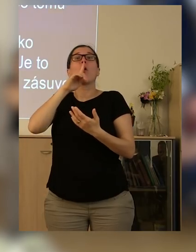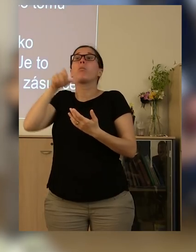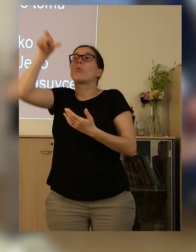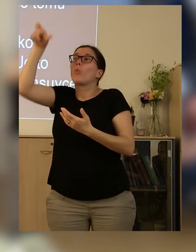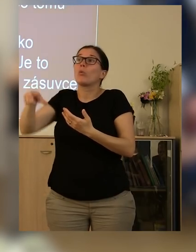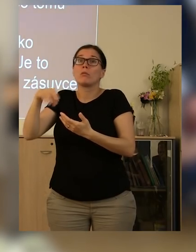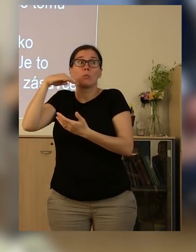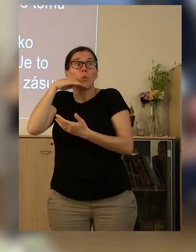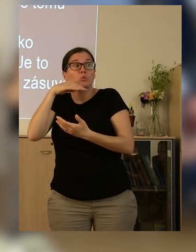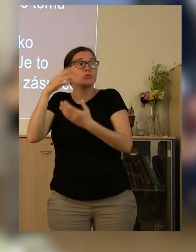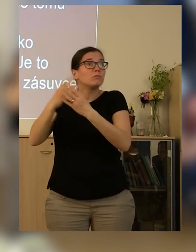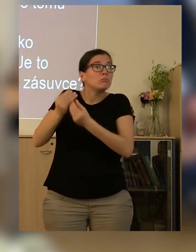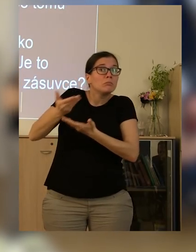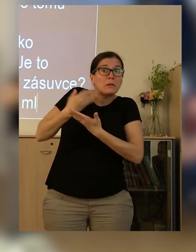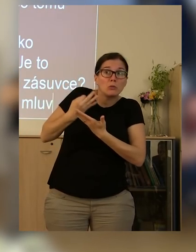z obrazovky?